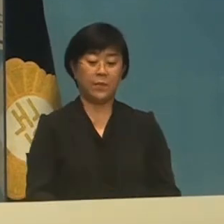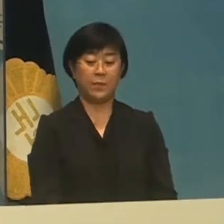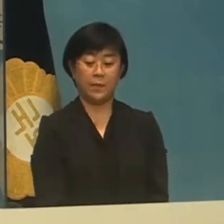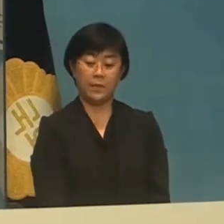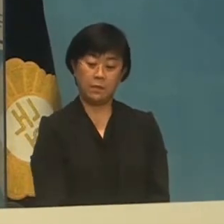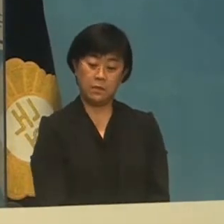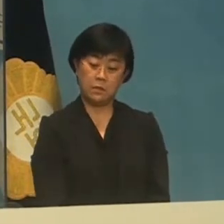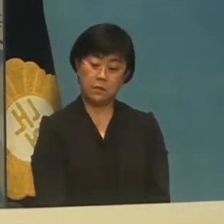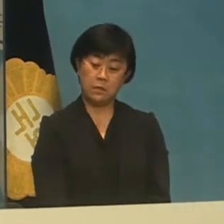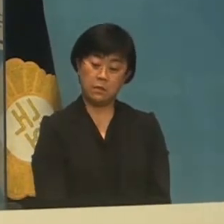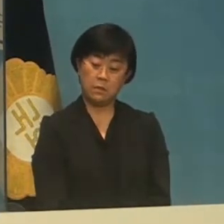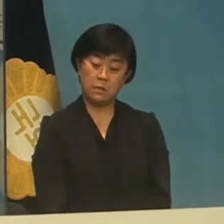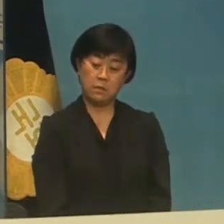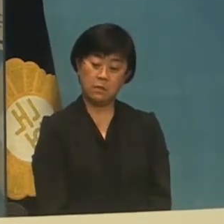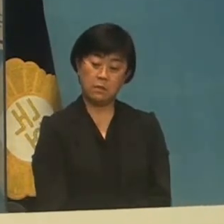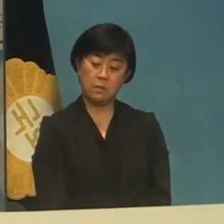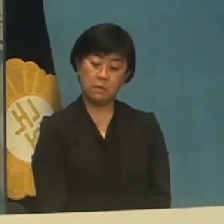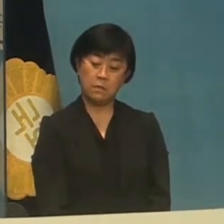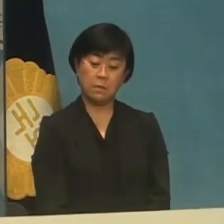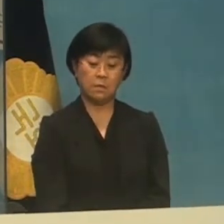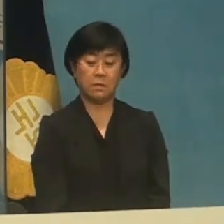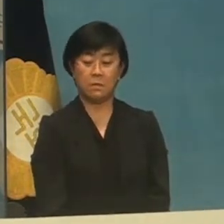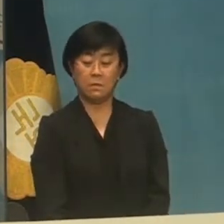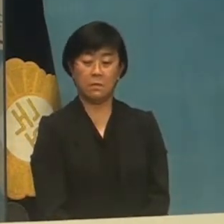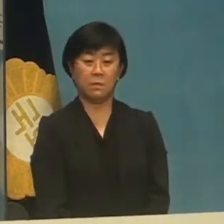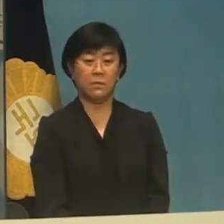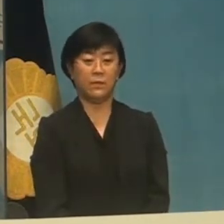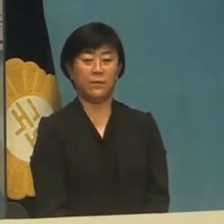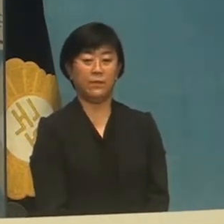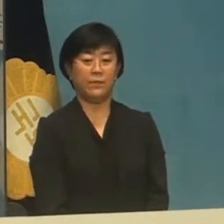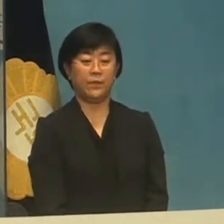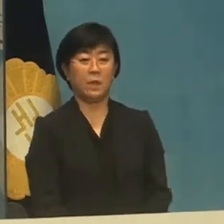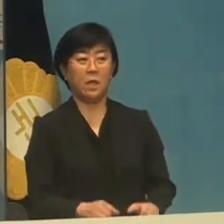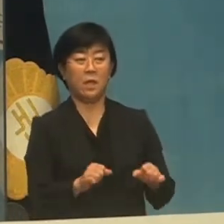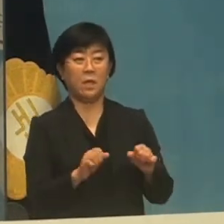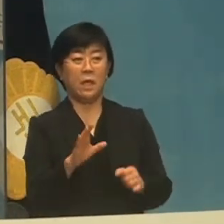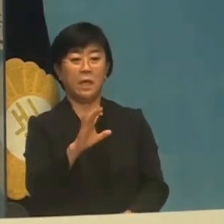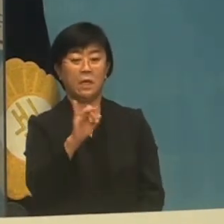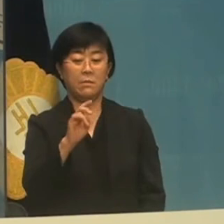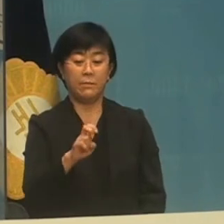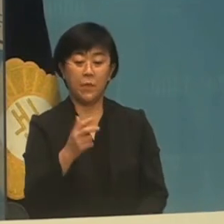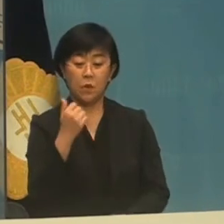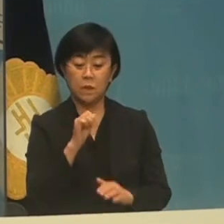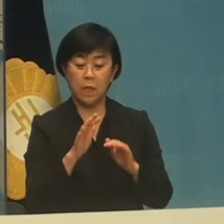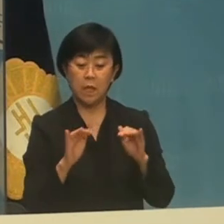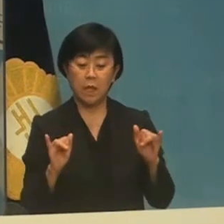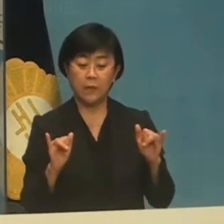단원리 활동원의 임정 변호사입니다.